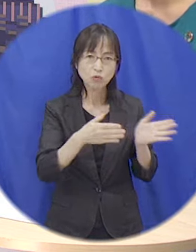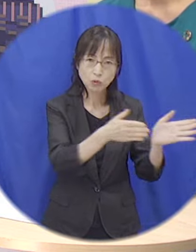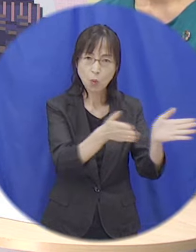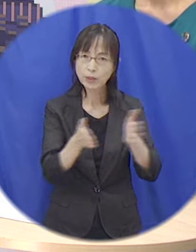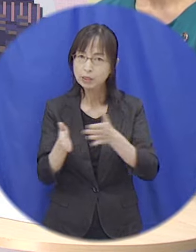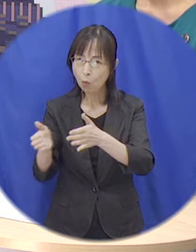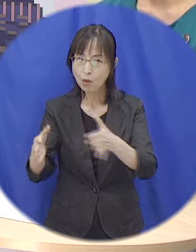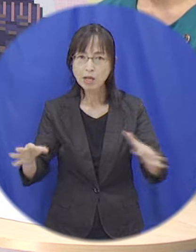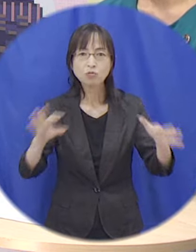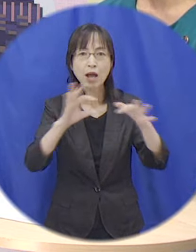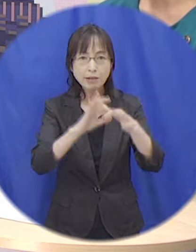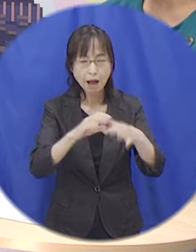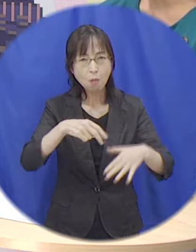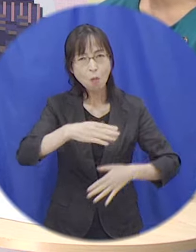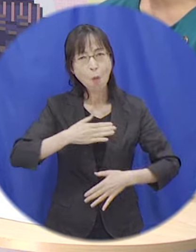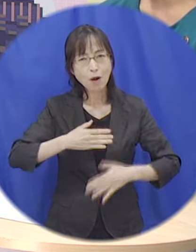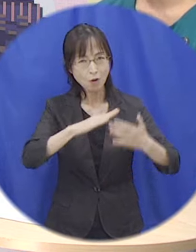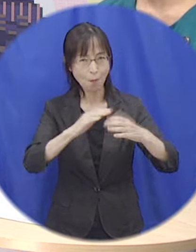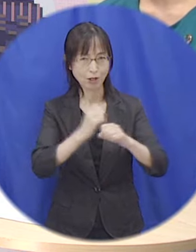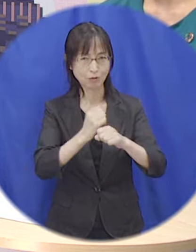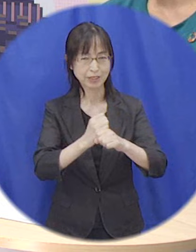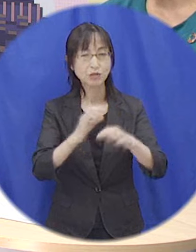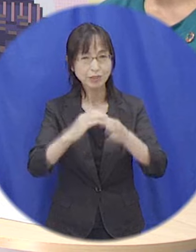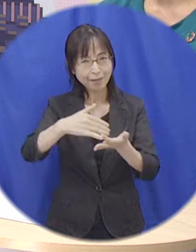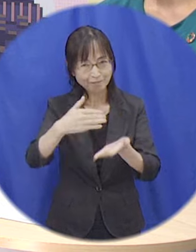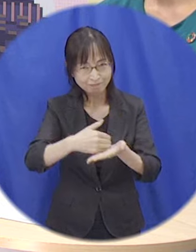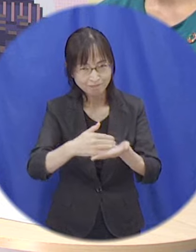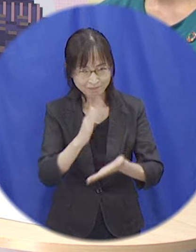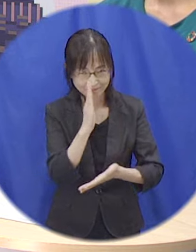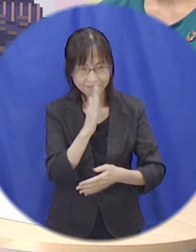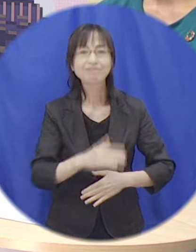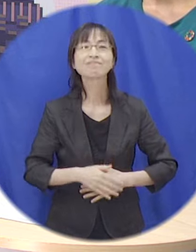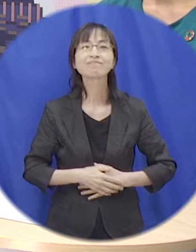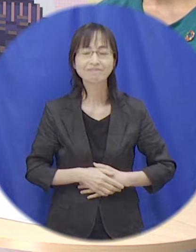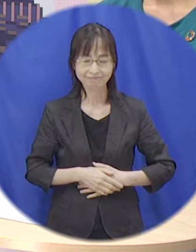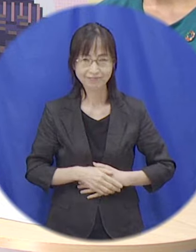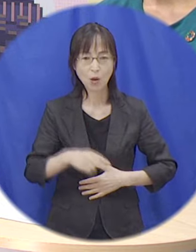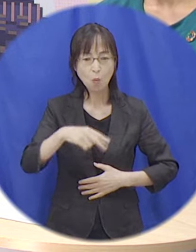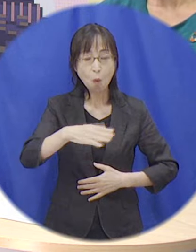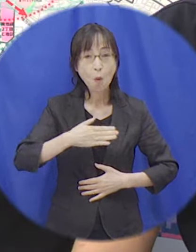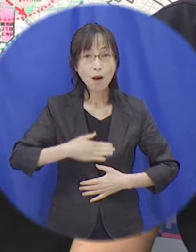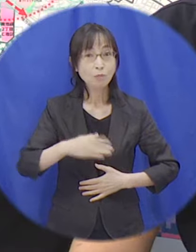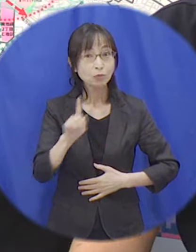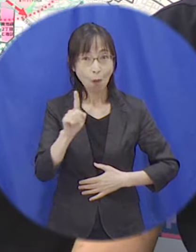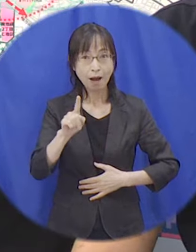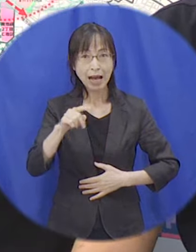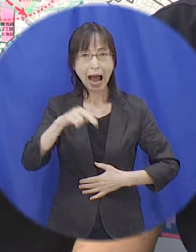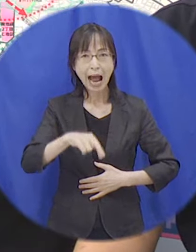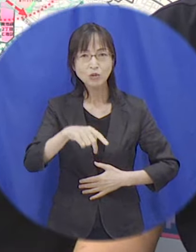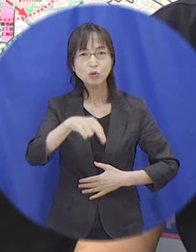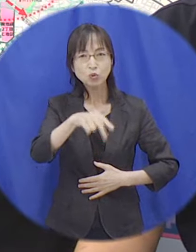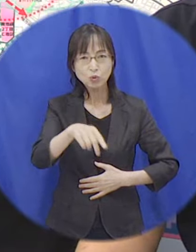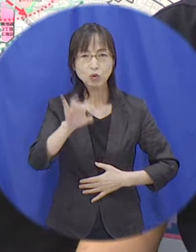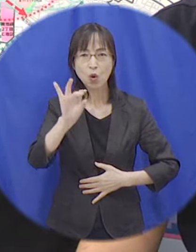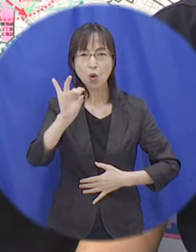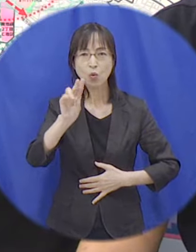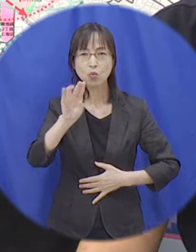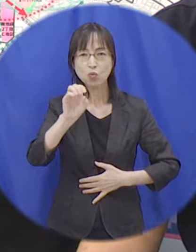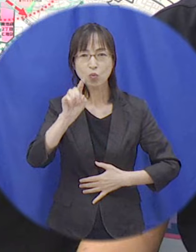だウォーカブルな街づくりについて教えてください。 はい、ウォーカブルとは、歩くを意味するウォーク